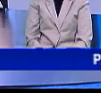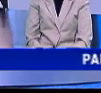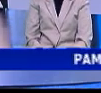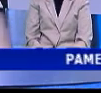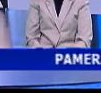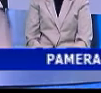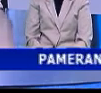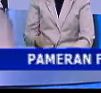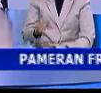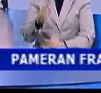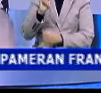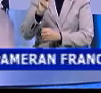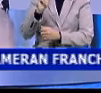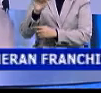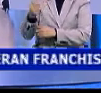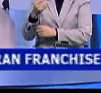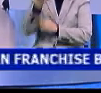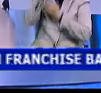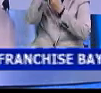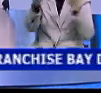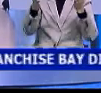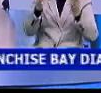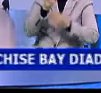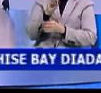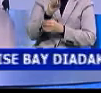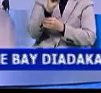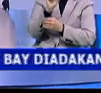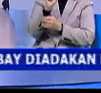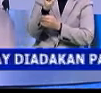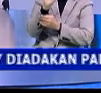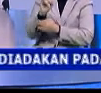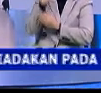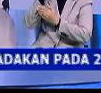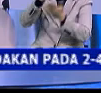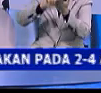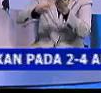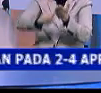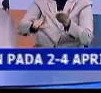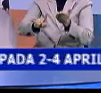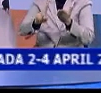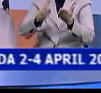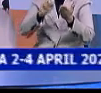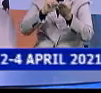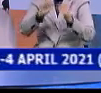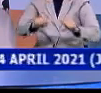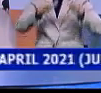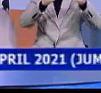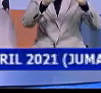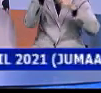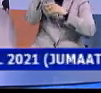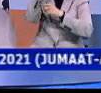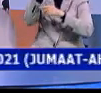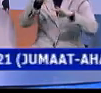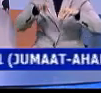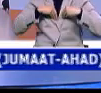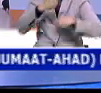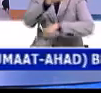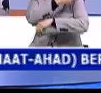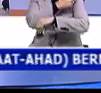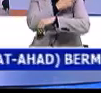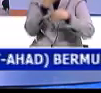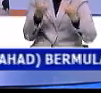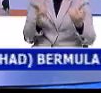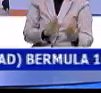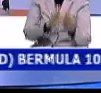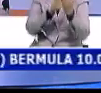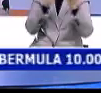Dalam pada itu, Khairi memaklumkan mesti akan mengemaskini data mengenai keberkesanan beberapa jenama vaksin sebagai persediaan berdepan